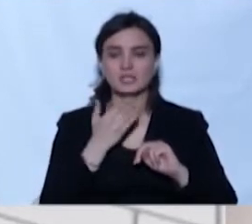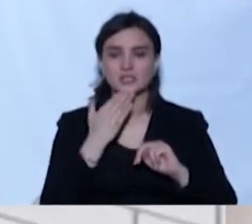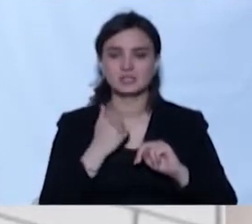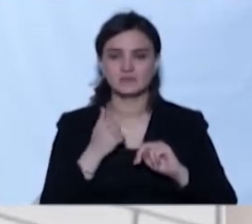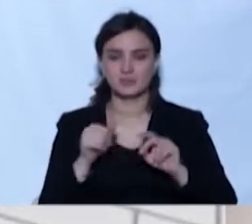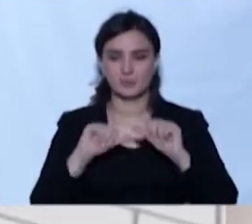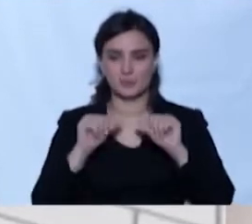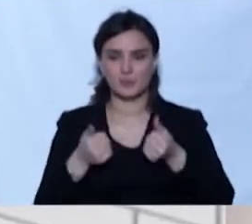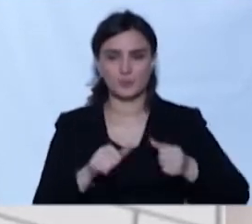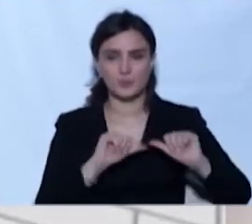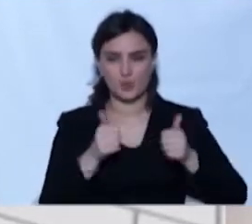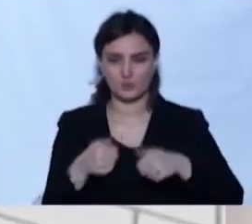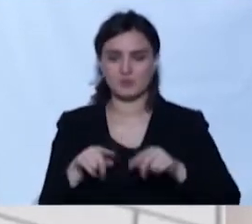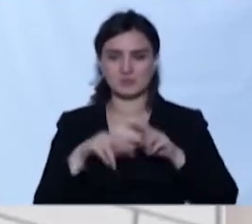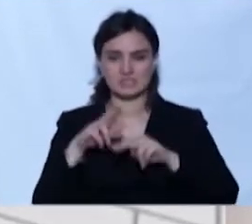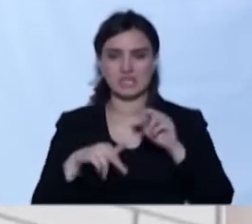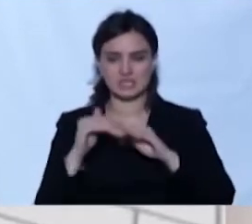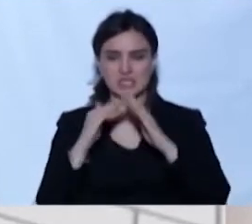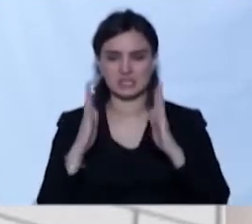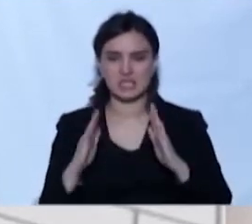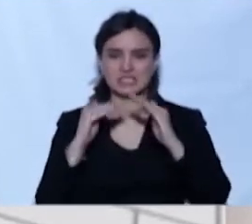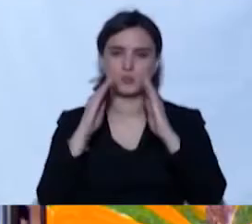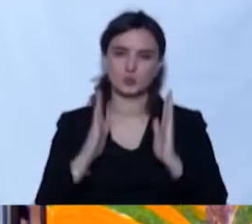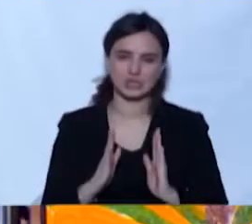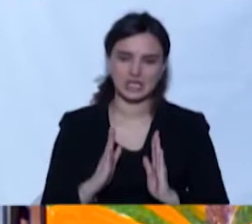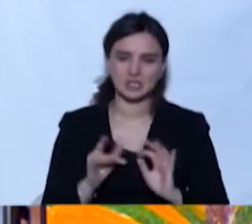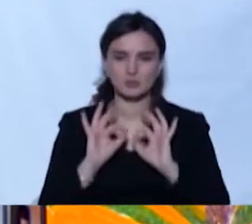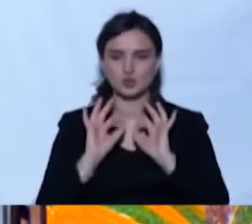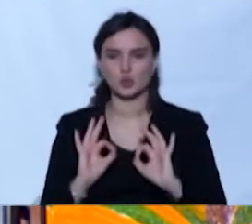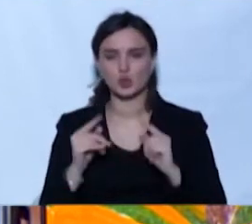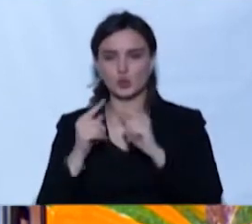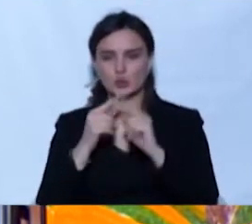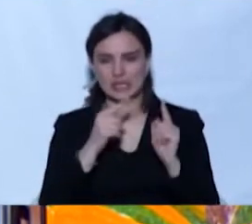მქონე ტაძარია, სამკუთხედები, სწორკუთხედებისგან შედგება,